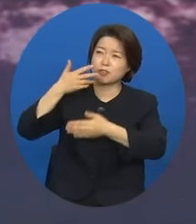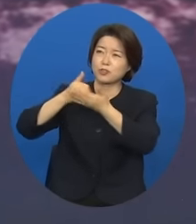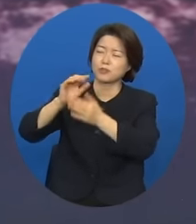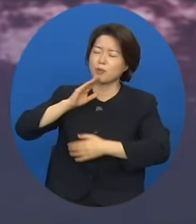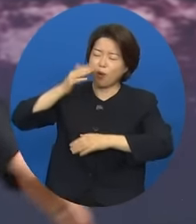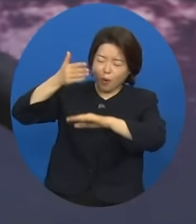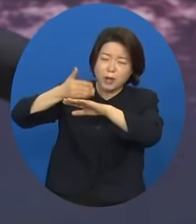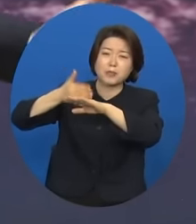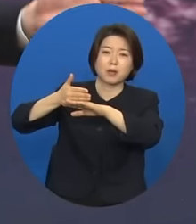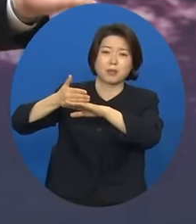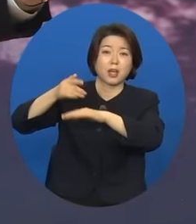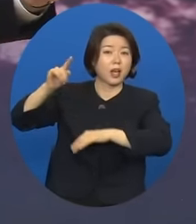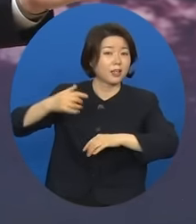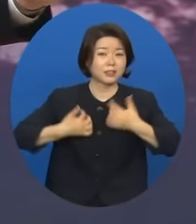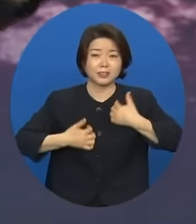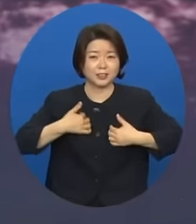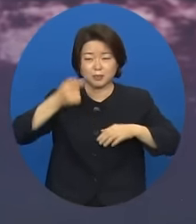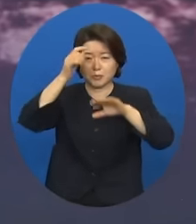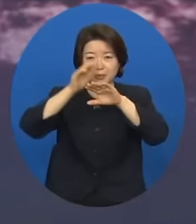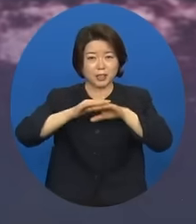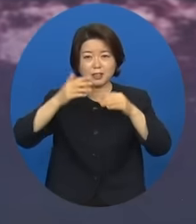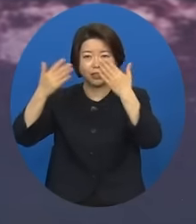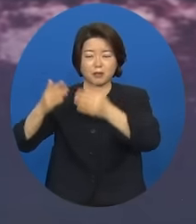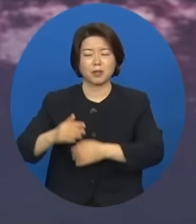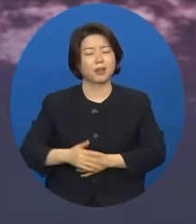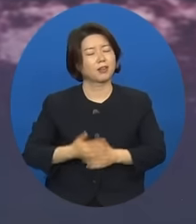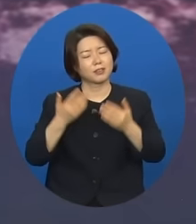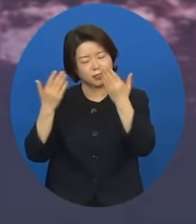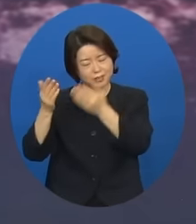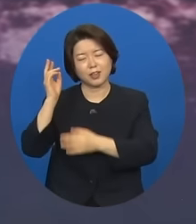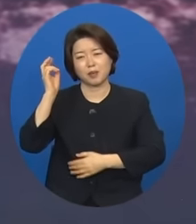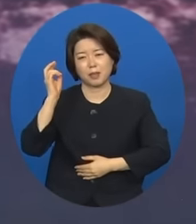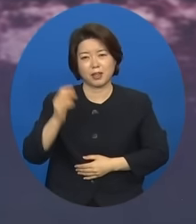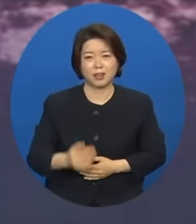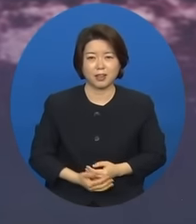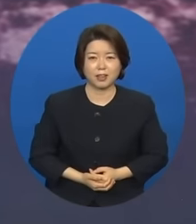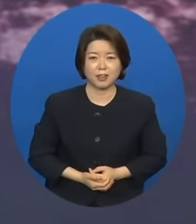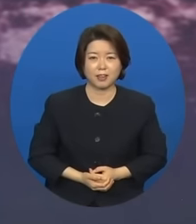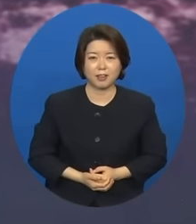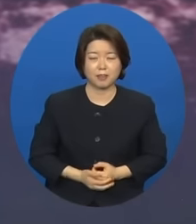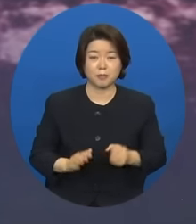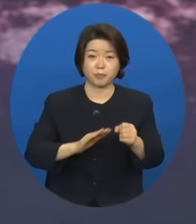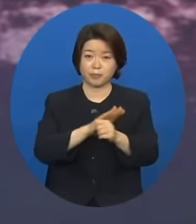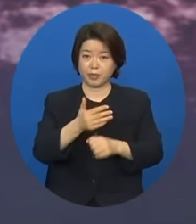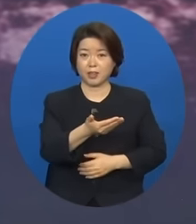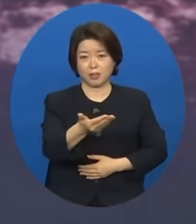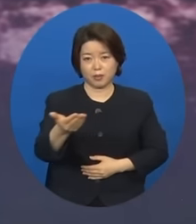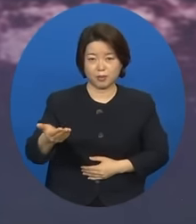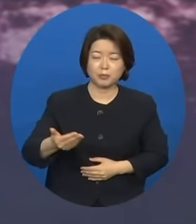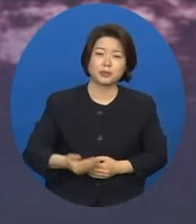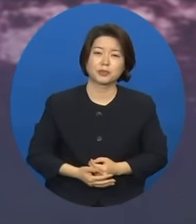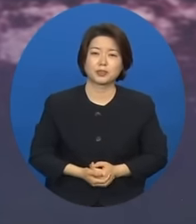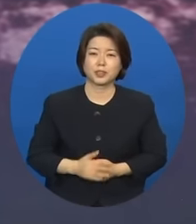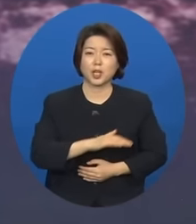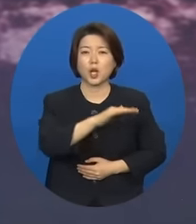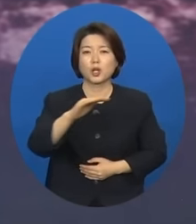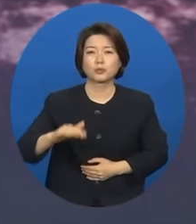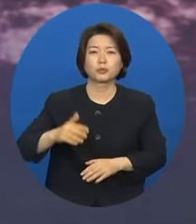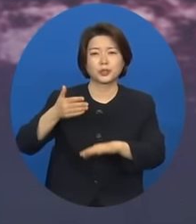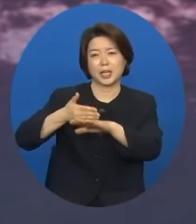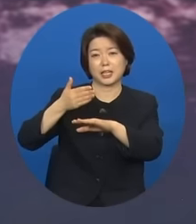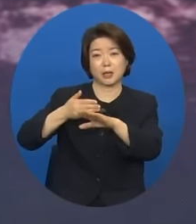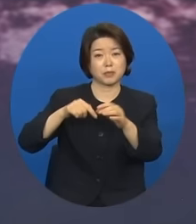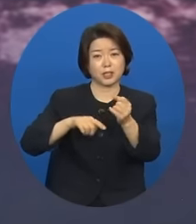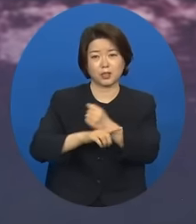감사합니다 그 기쁨의 예배를 그렇게 드렸을 거예요 사랑하는 여러분 우리의 감사의